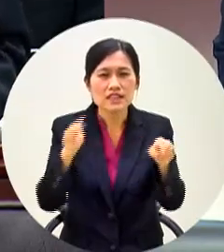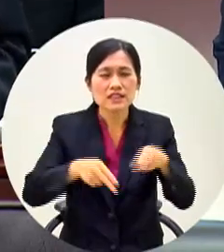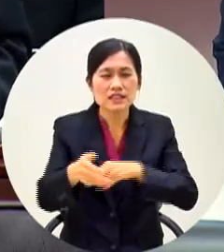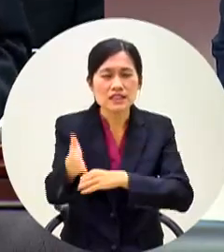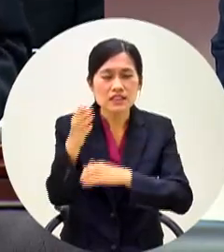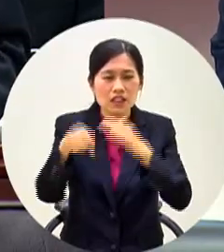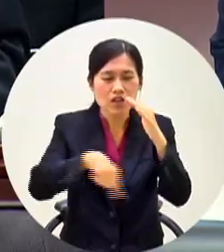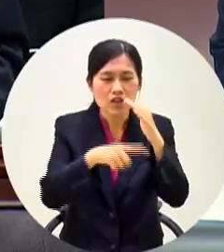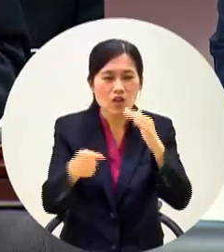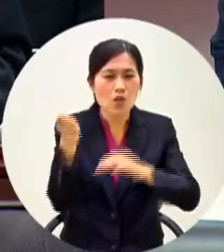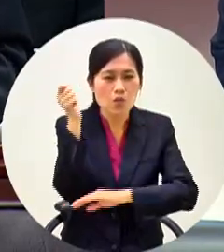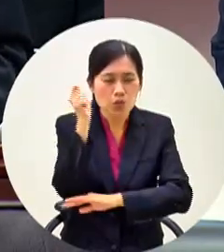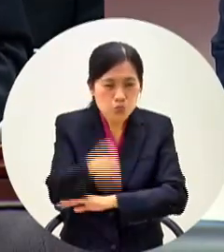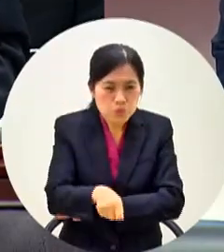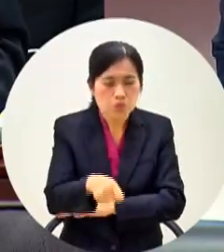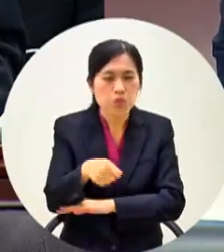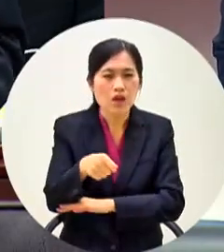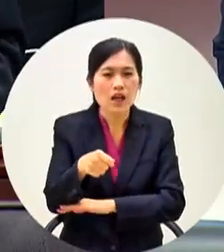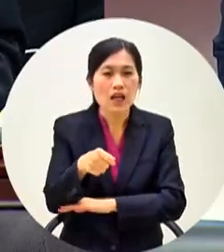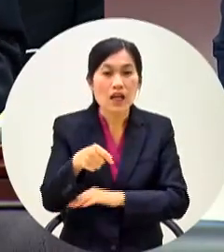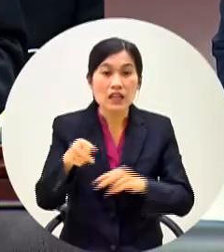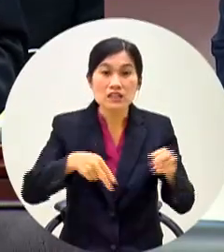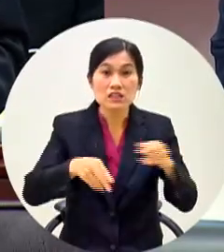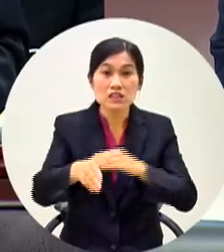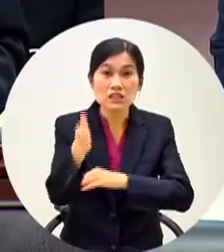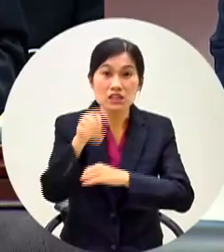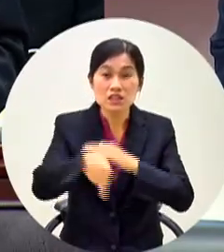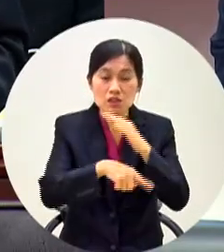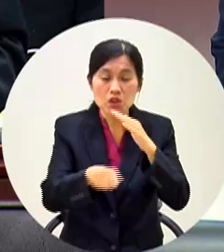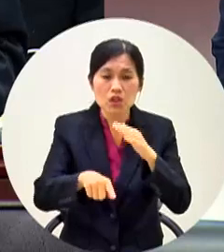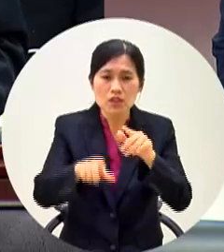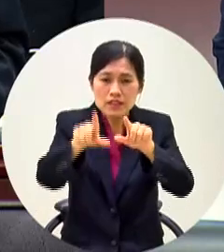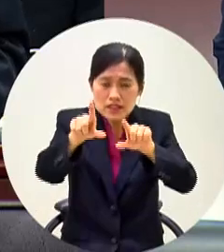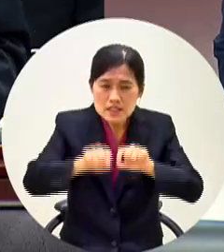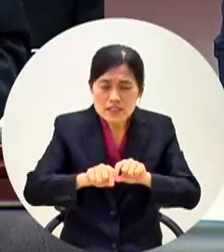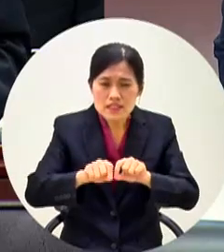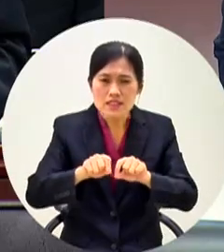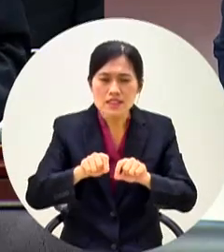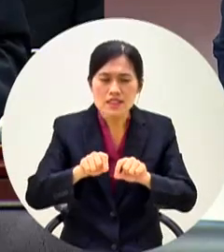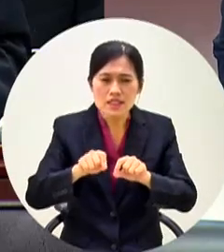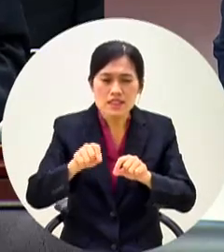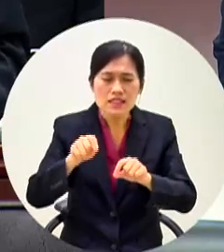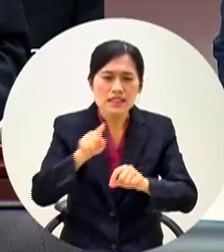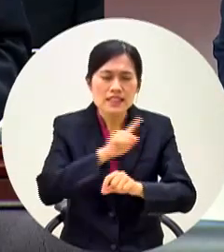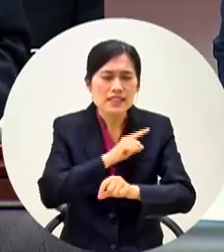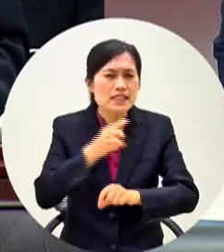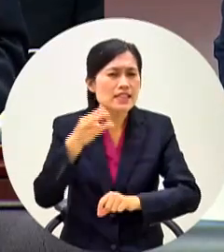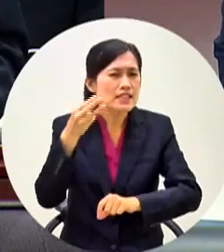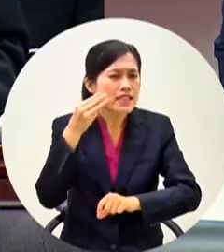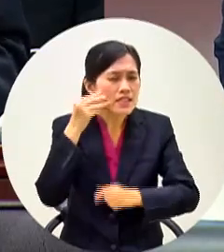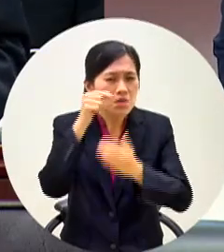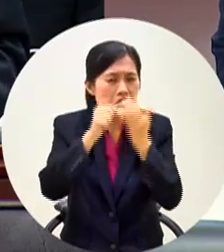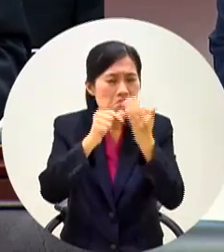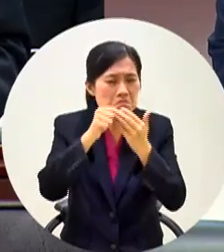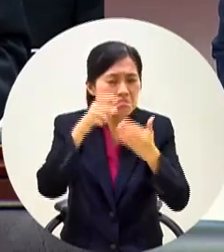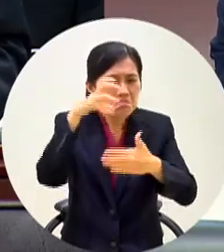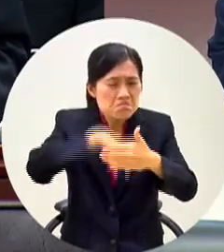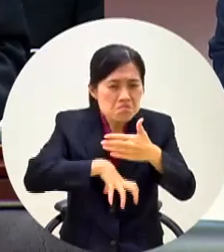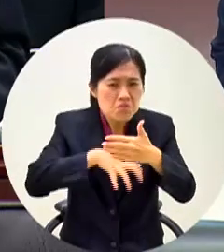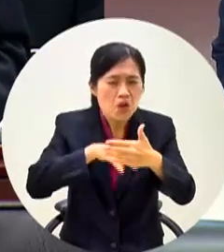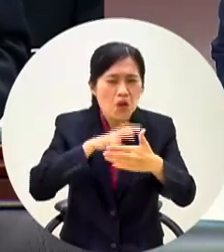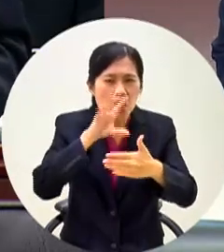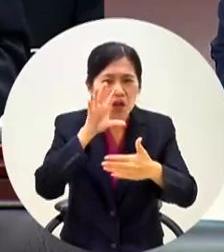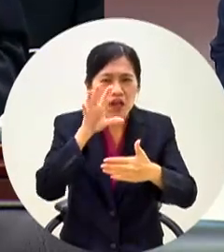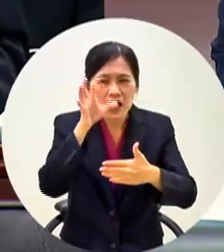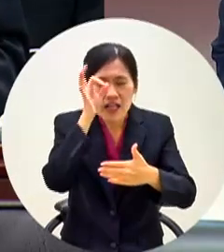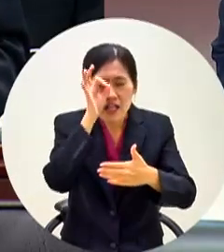的核定，它就会根据我们通过自治条例的实质的内容来进行审查，是不是有抵触中央的